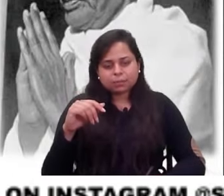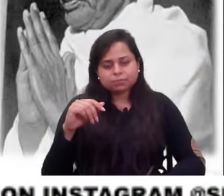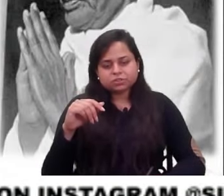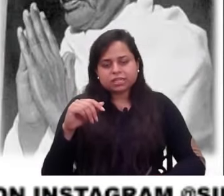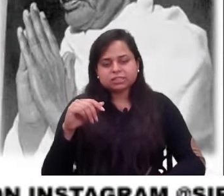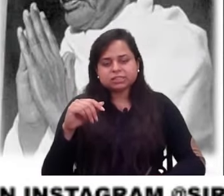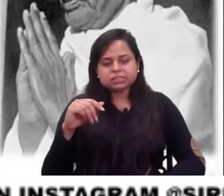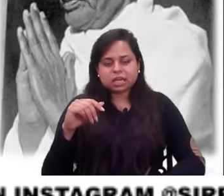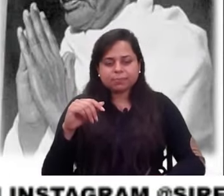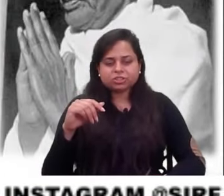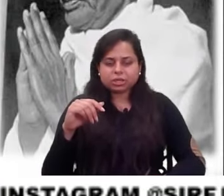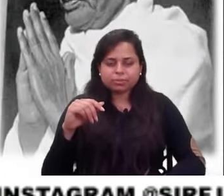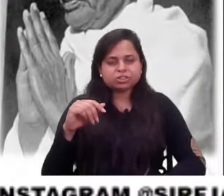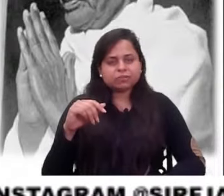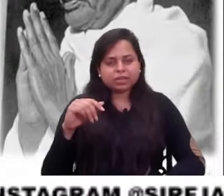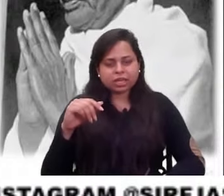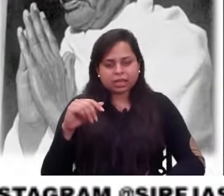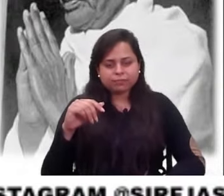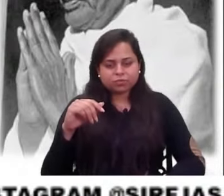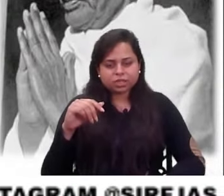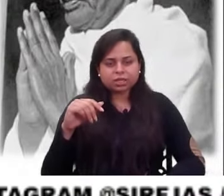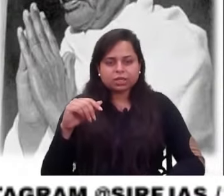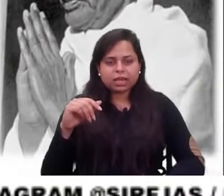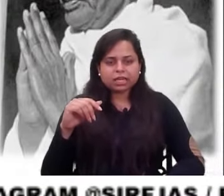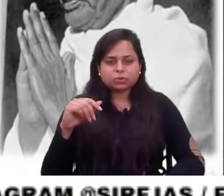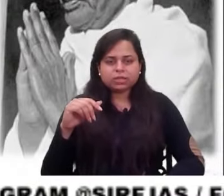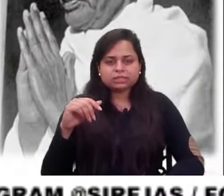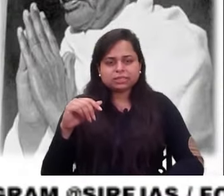अब जैसे यहां पर